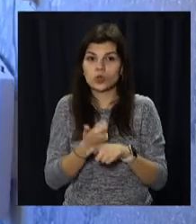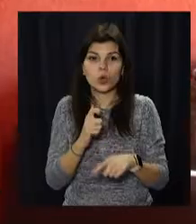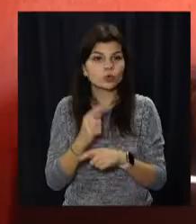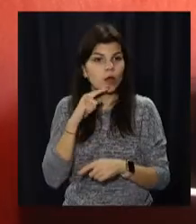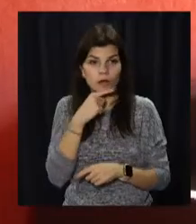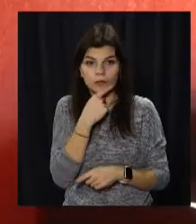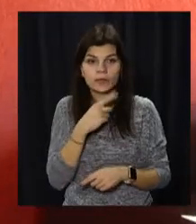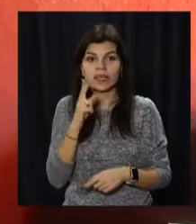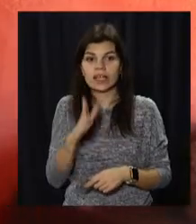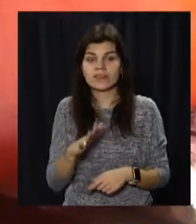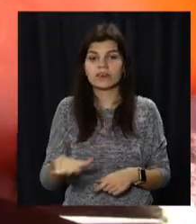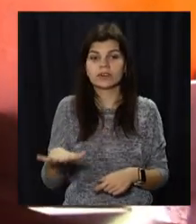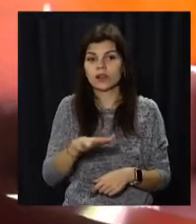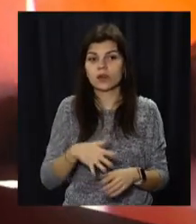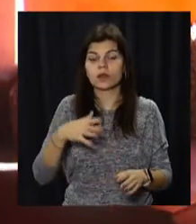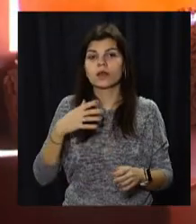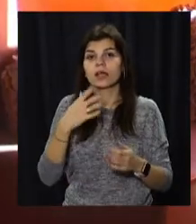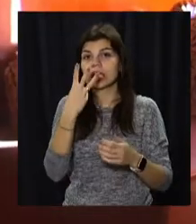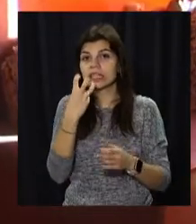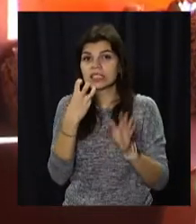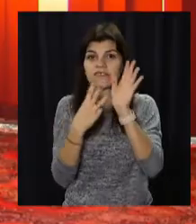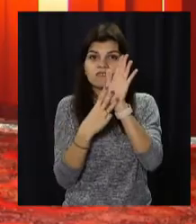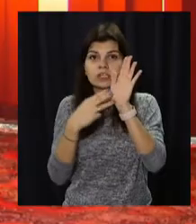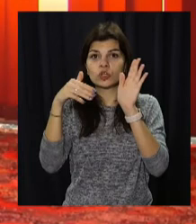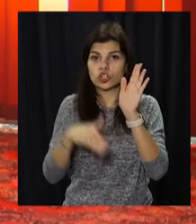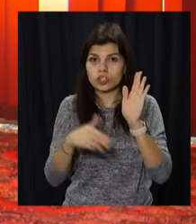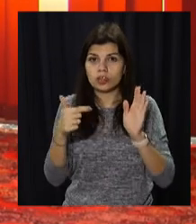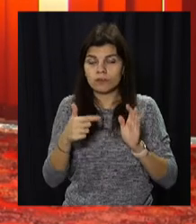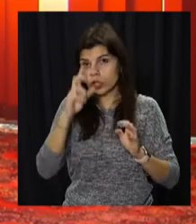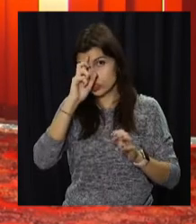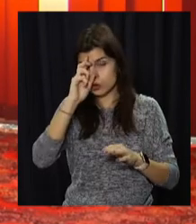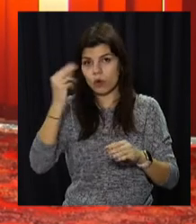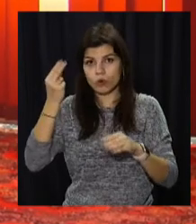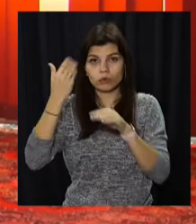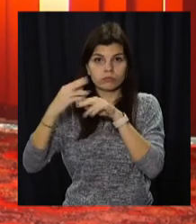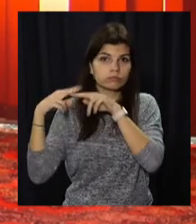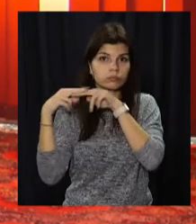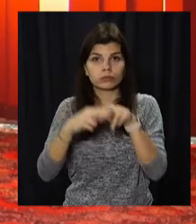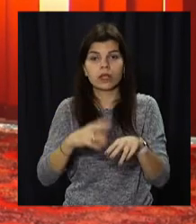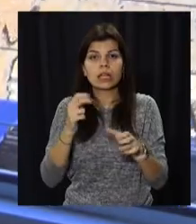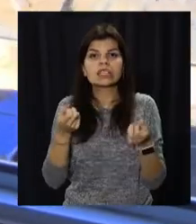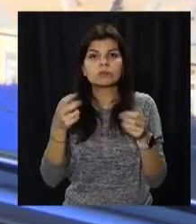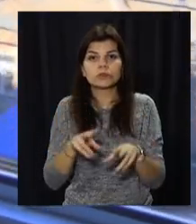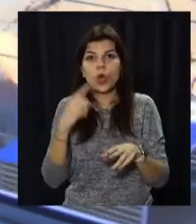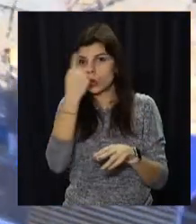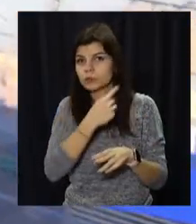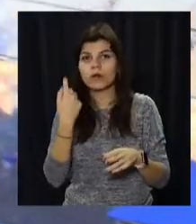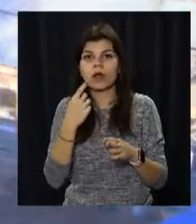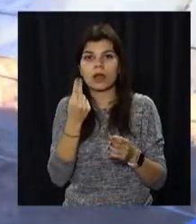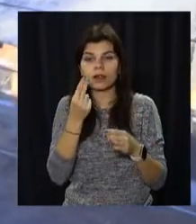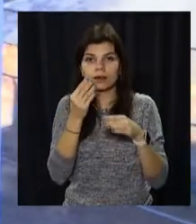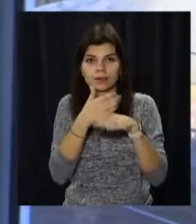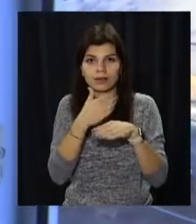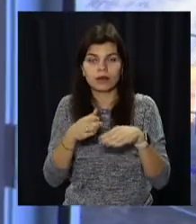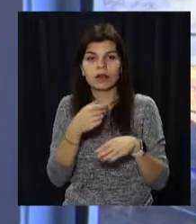економно. Квартира Євгенії обійшлася у 308 тисяч гривень. Державні кошти дівчина отримала на спеціальний особистий рахунок.